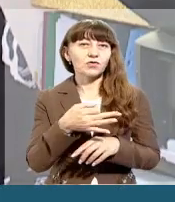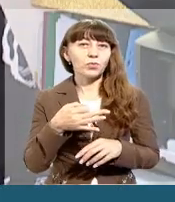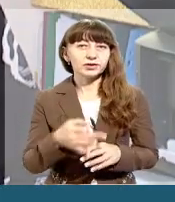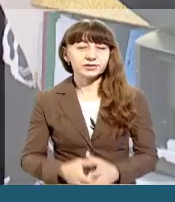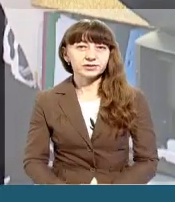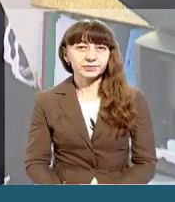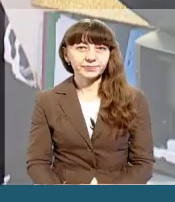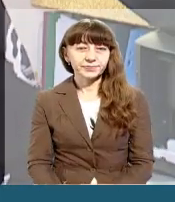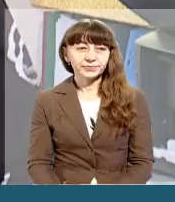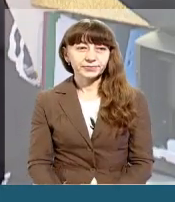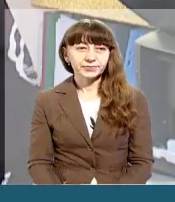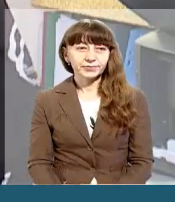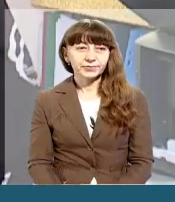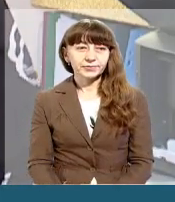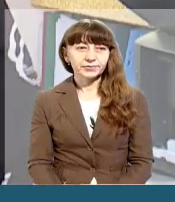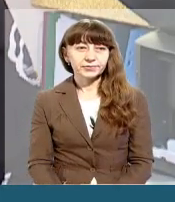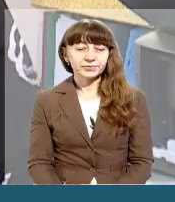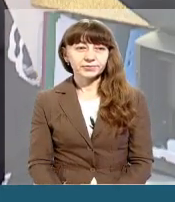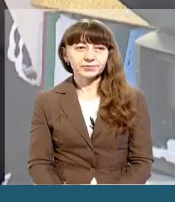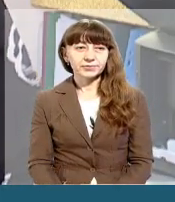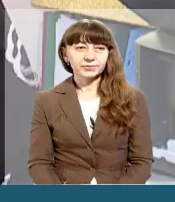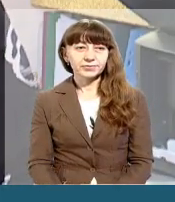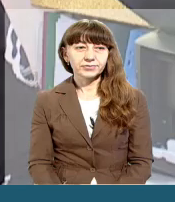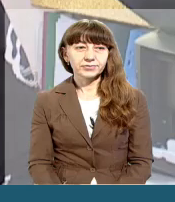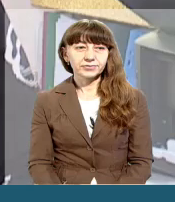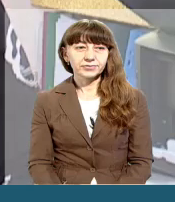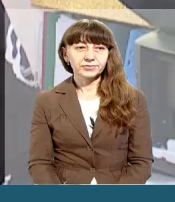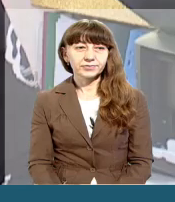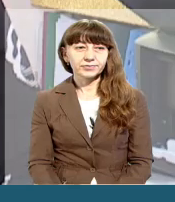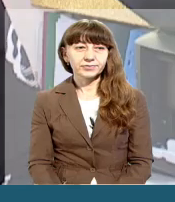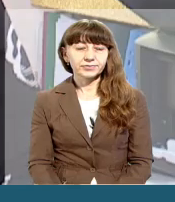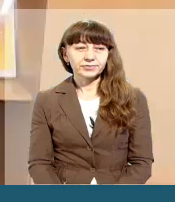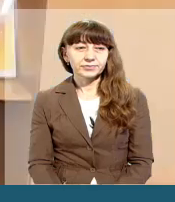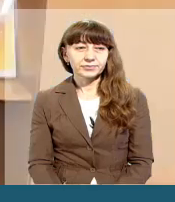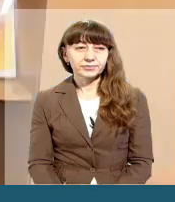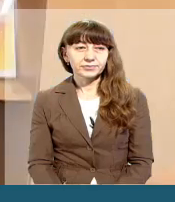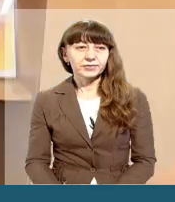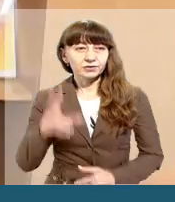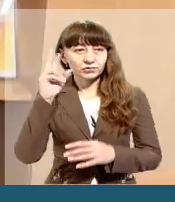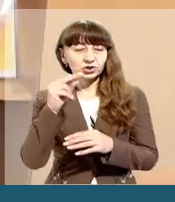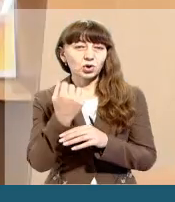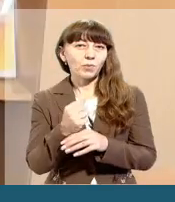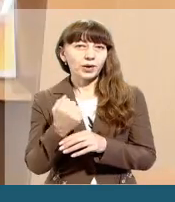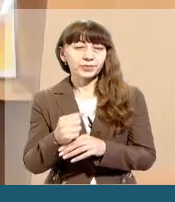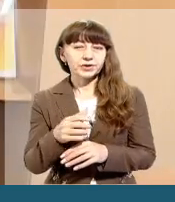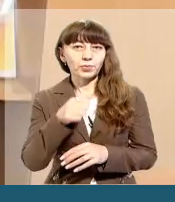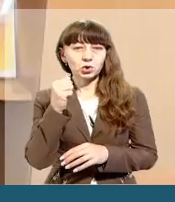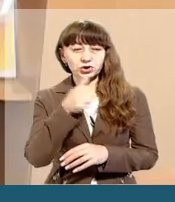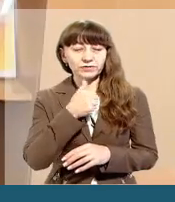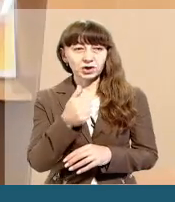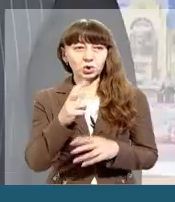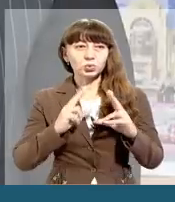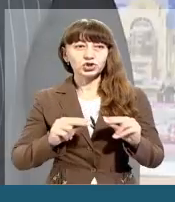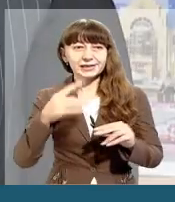ұстазымыз өкіншіке қарай өтпеді, алайда облыстық деңгейдегі марапатқа ие болды. Өткен жылғы жеңімпаздардың қатарында номері